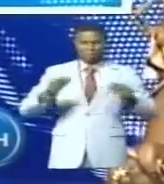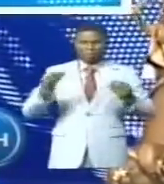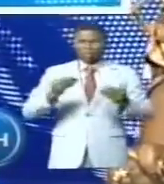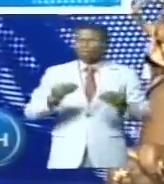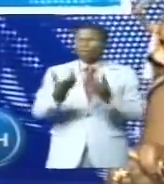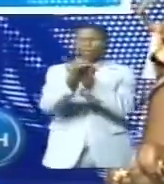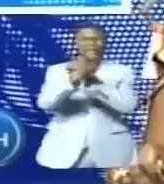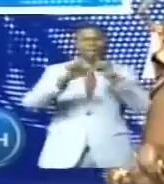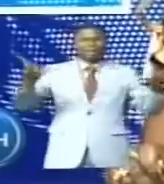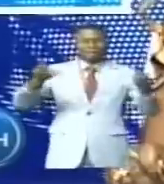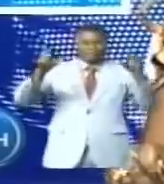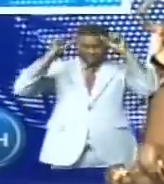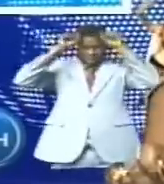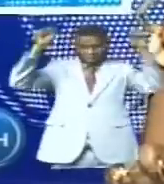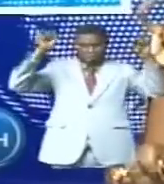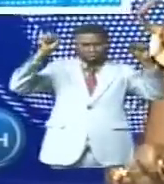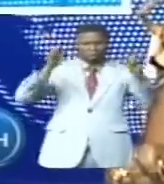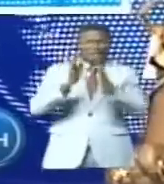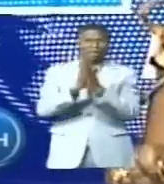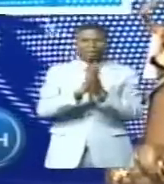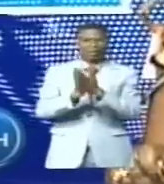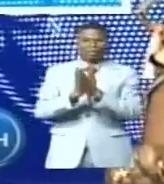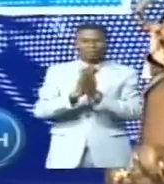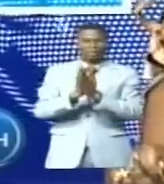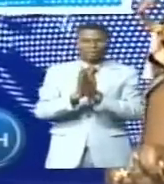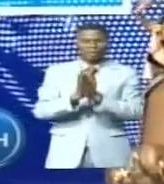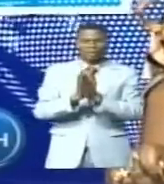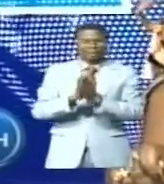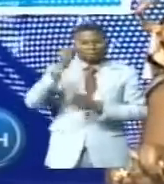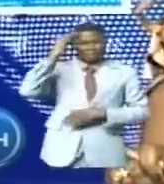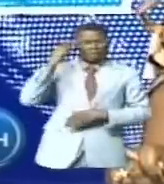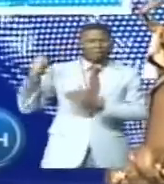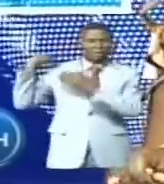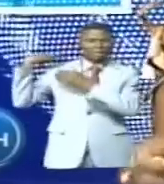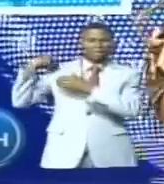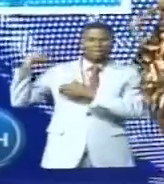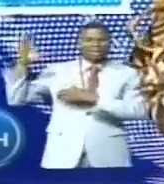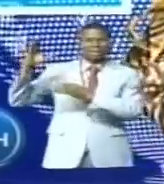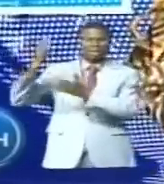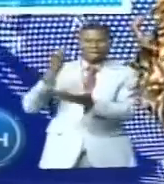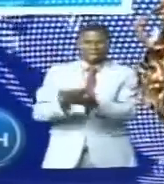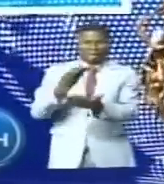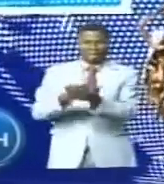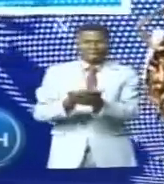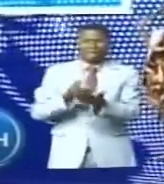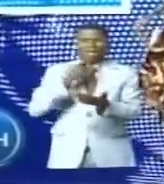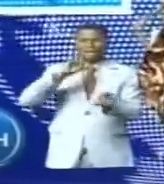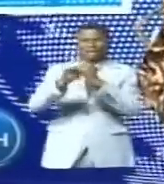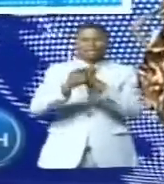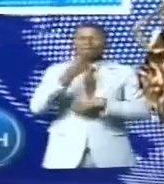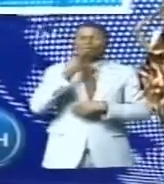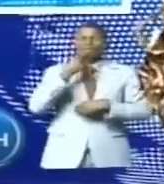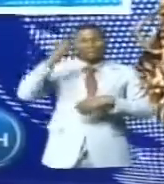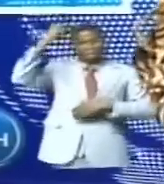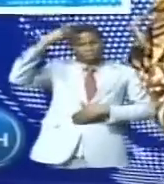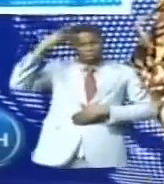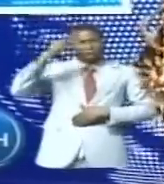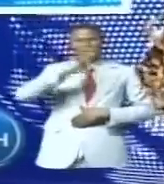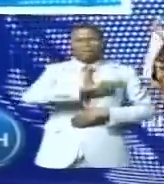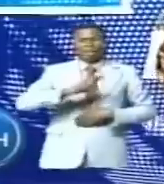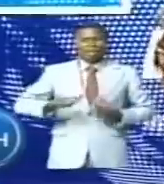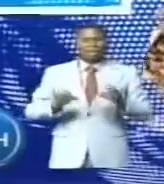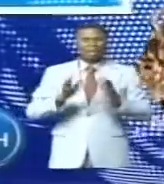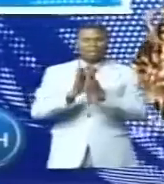l'acquittement du président national de son parti politique. Le ministre d'État au budget tourne une page noire de l'histoire politique de Vital